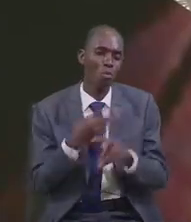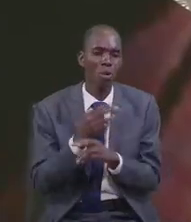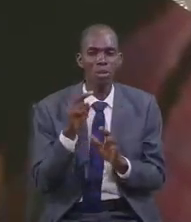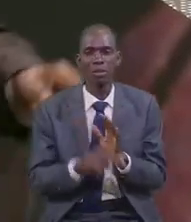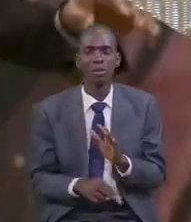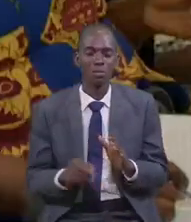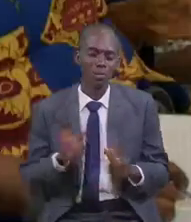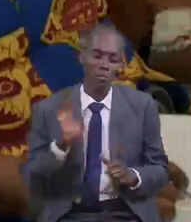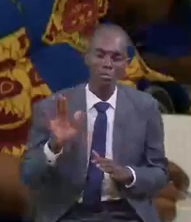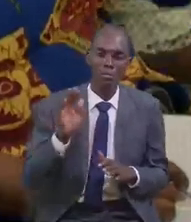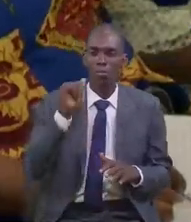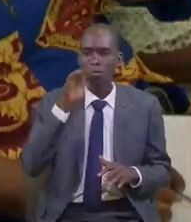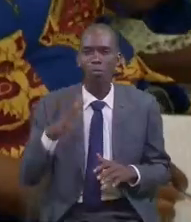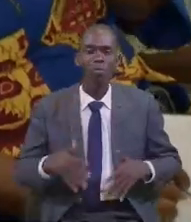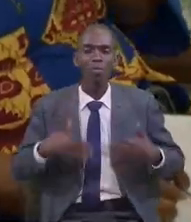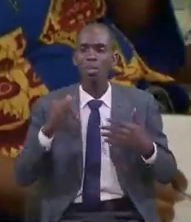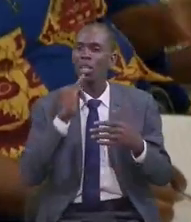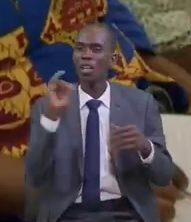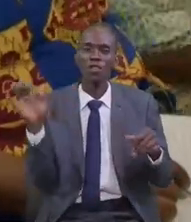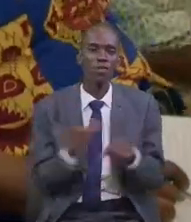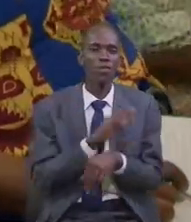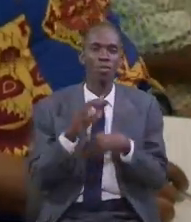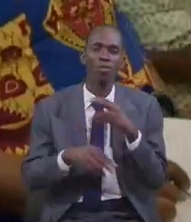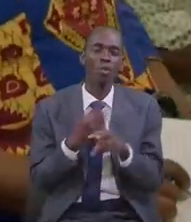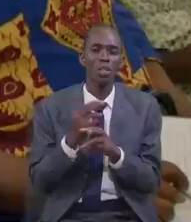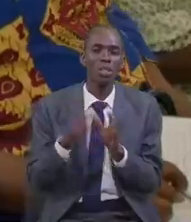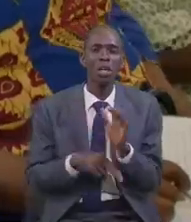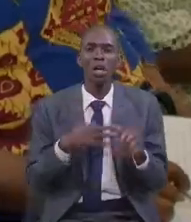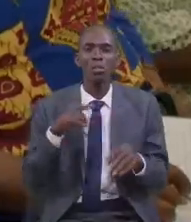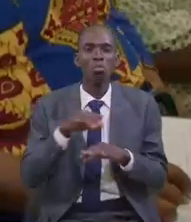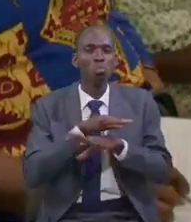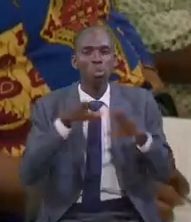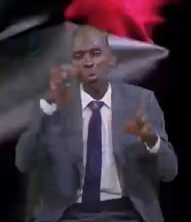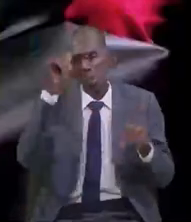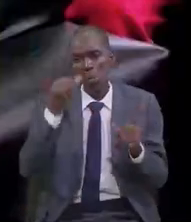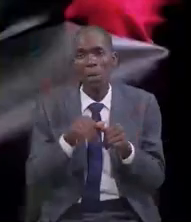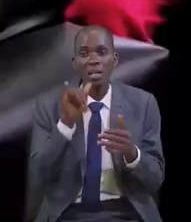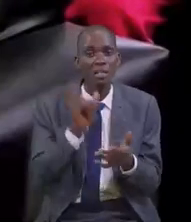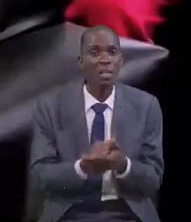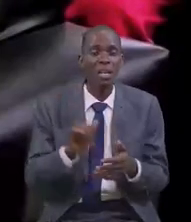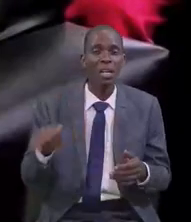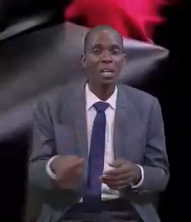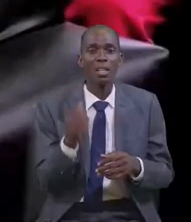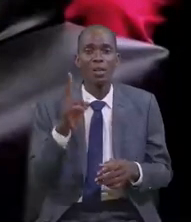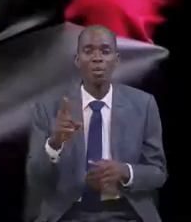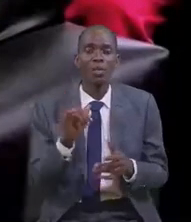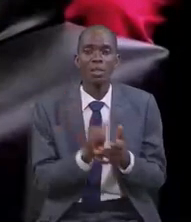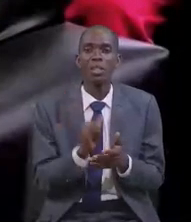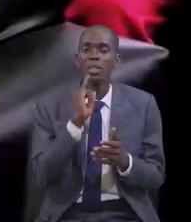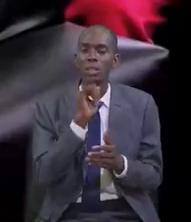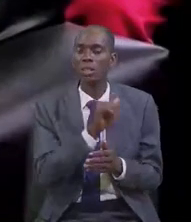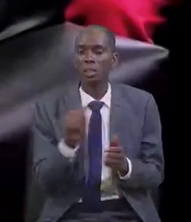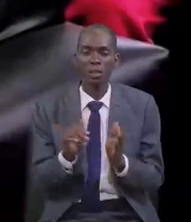du monde. Et cette personne ne se rappelle pas que quiconque, un adultère